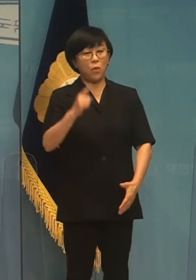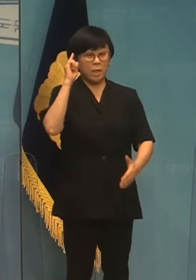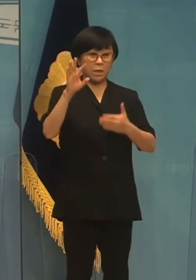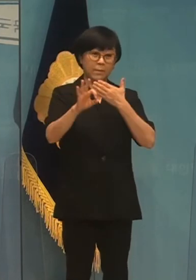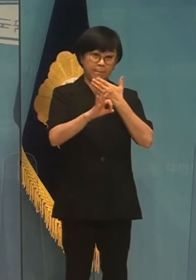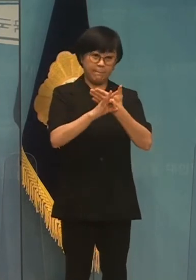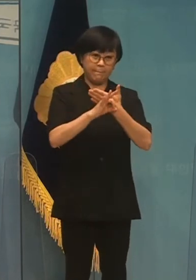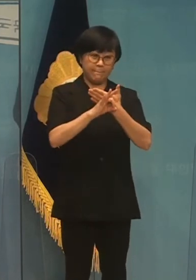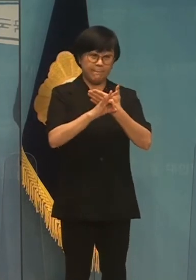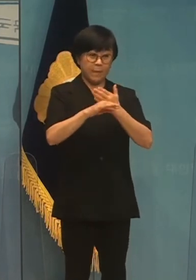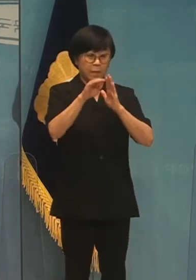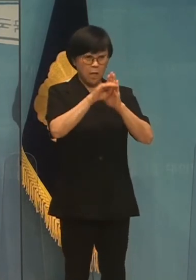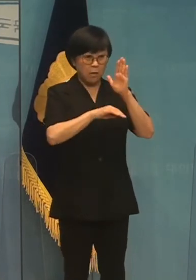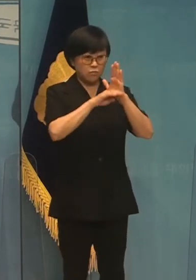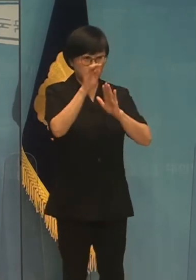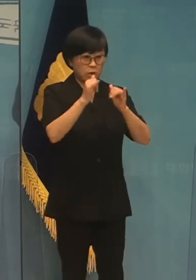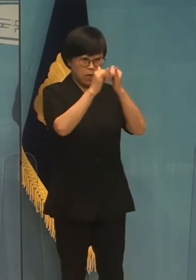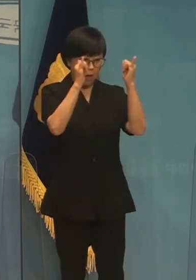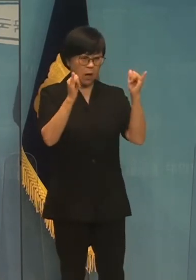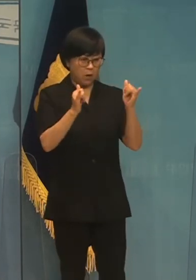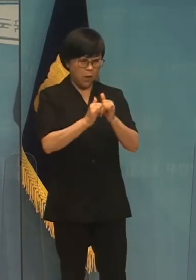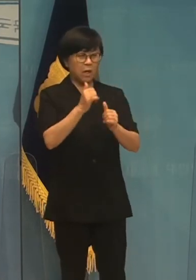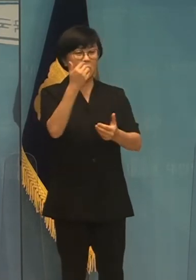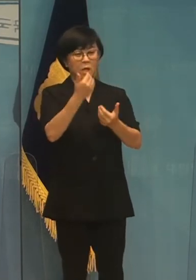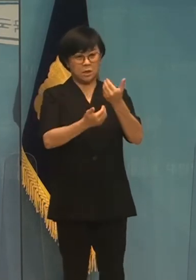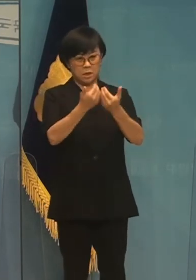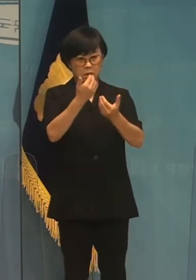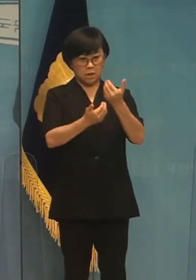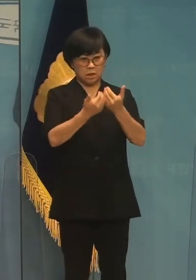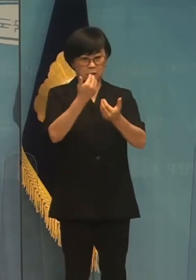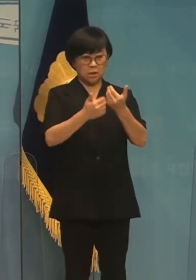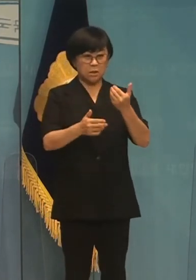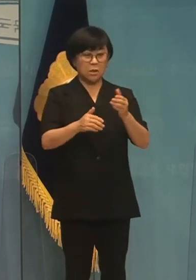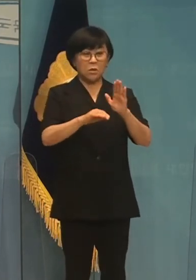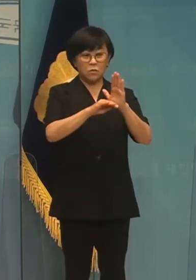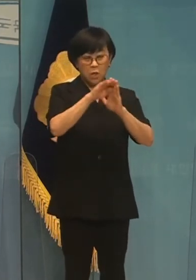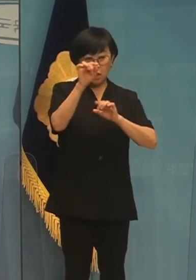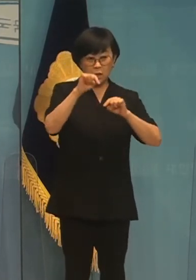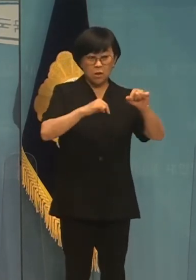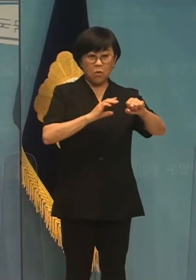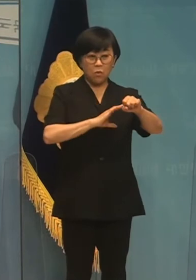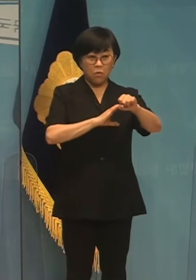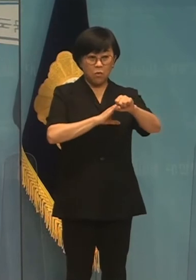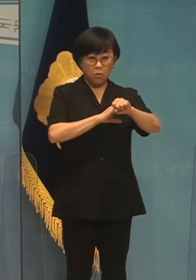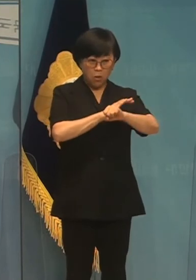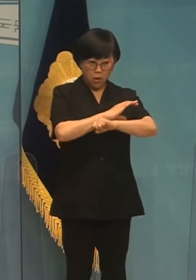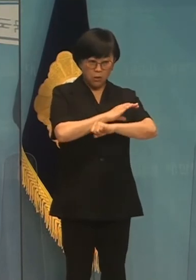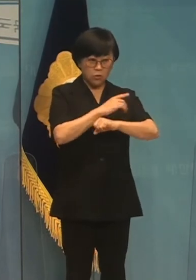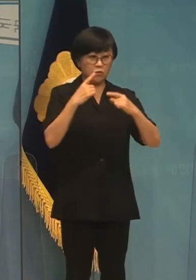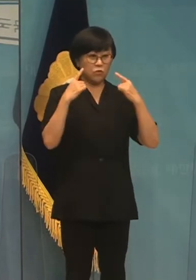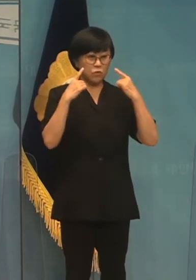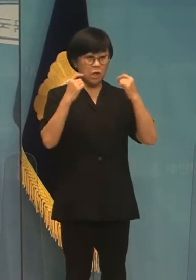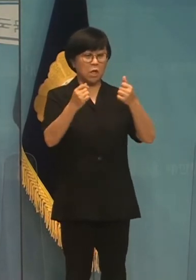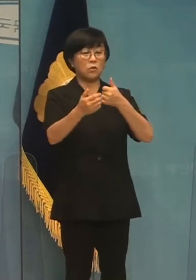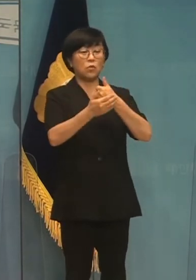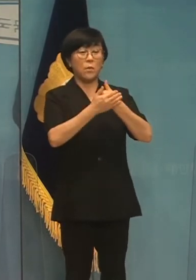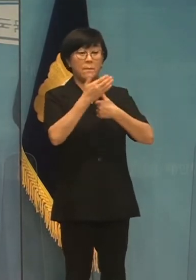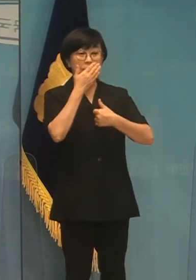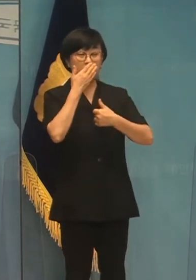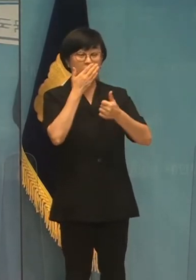왜냐하면 남북한 사이의 긴장 격화가 북한의 정권 유지에 도움이 된다고 보기